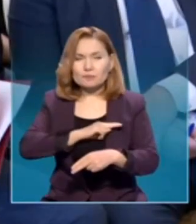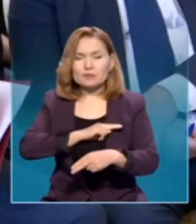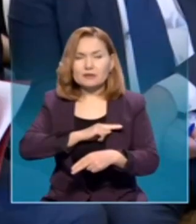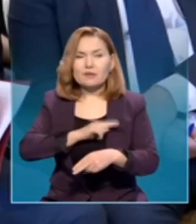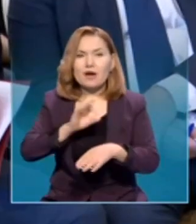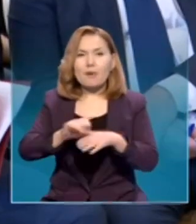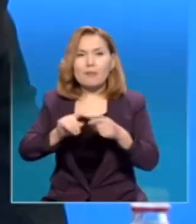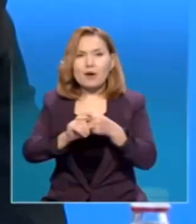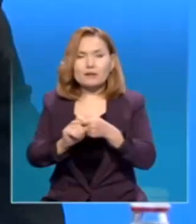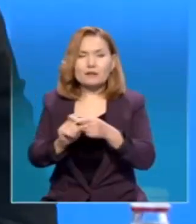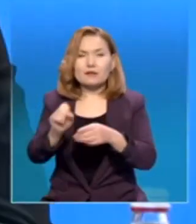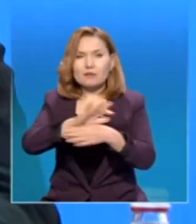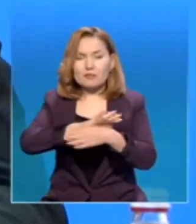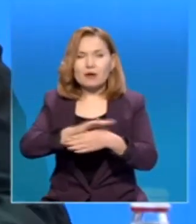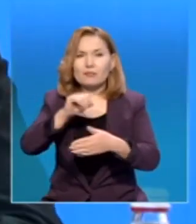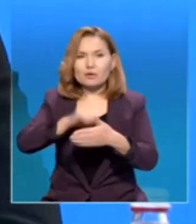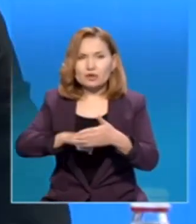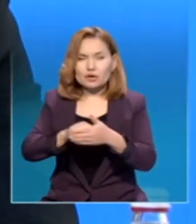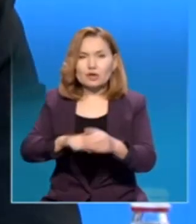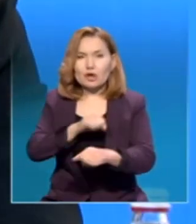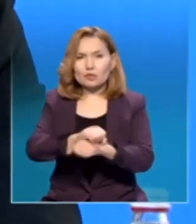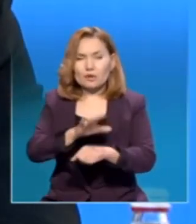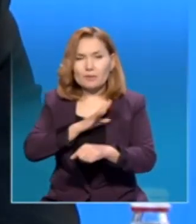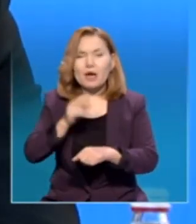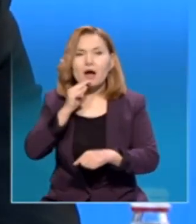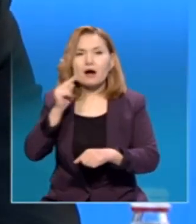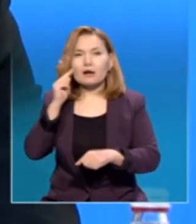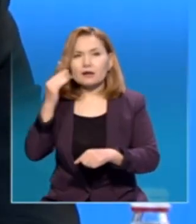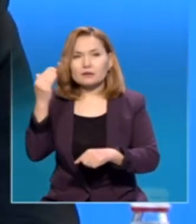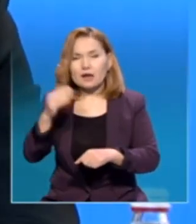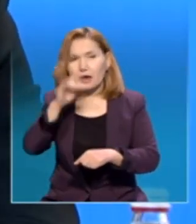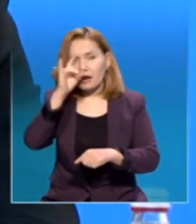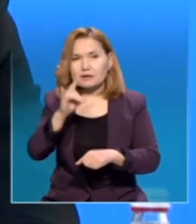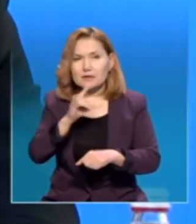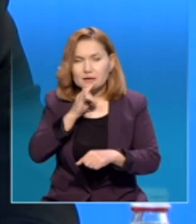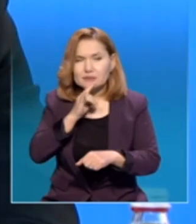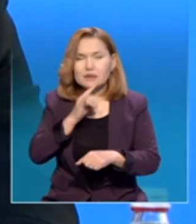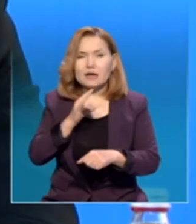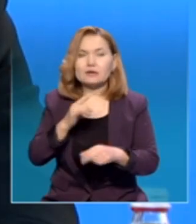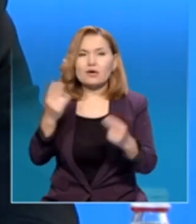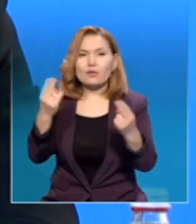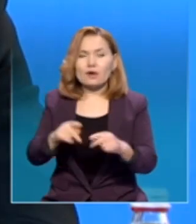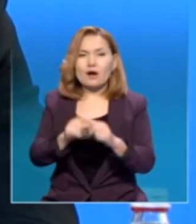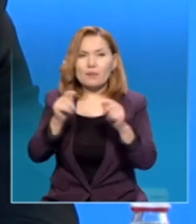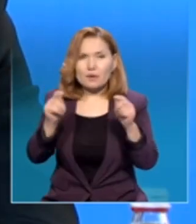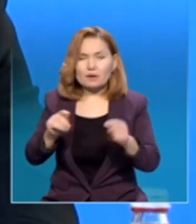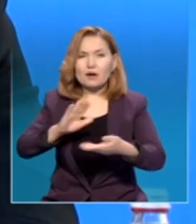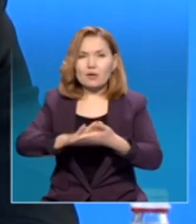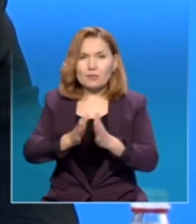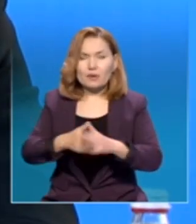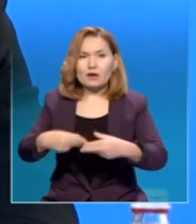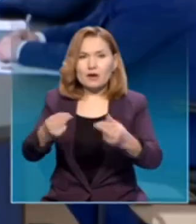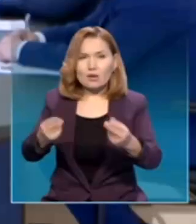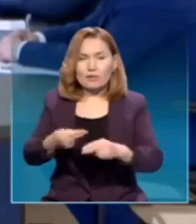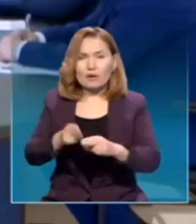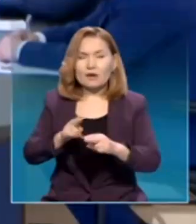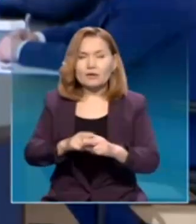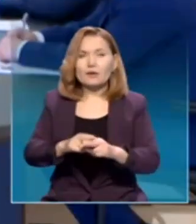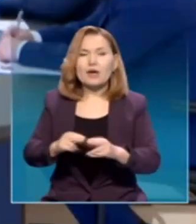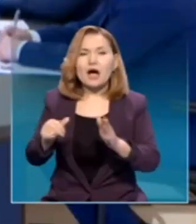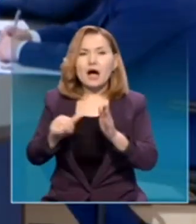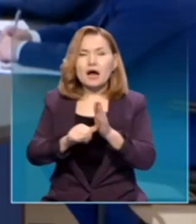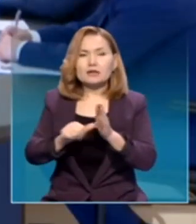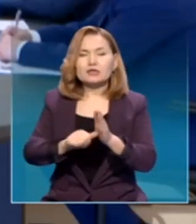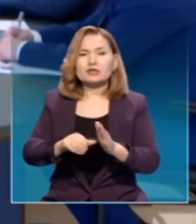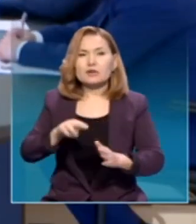бері тоқтап тұр. Қазіргі уақытта Қытай тарапымен оны ашу бойынша келісімге қол жеткізілді. 6 наурыздан бастап Қорғас бекеті өз жұмысын